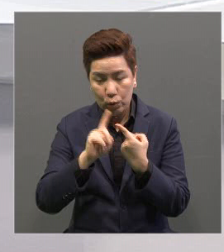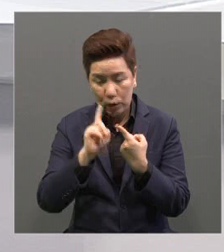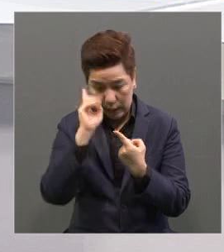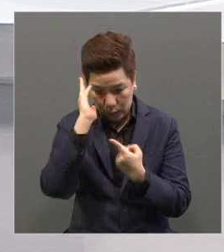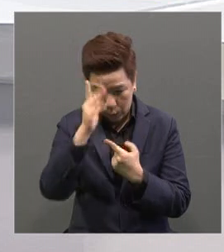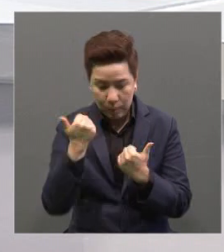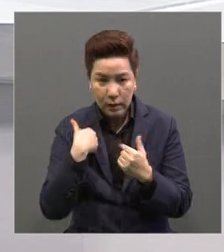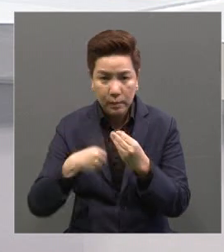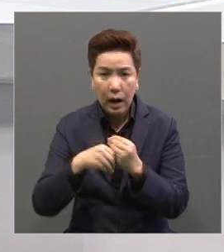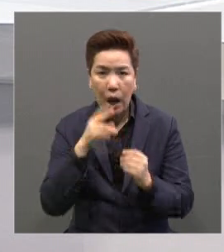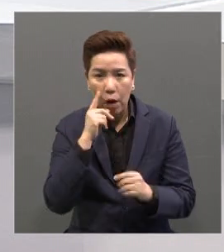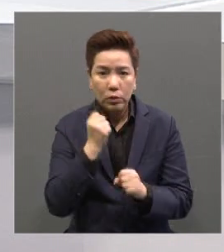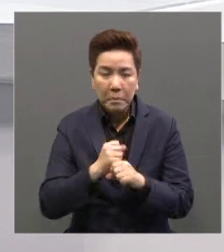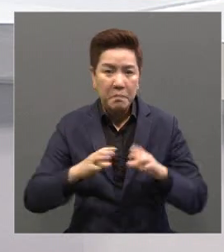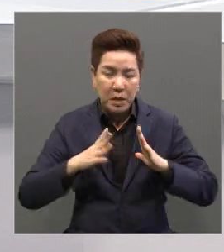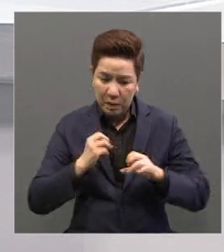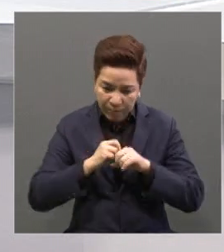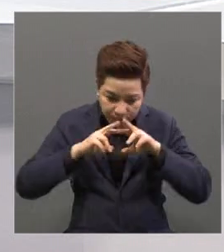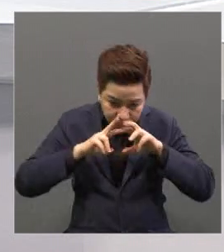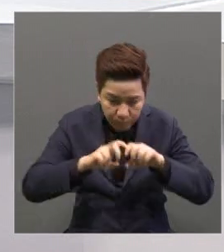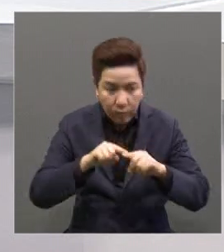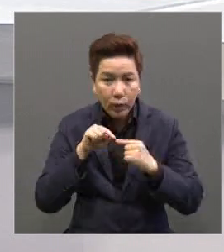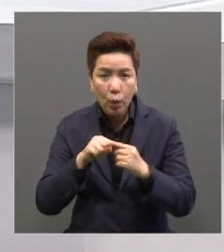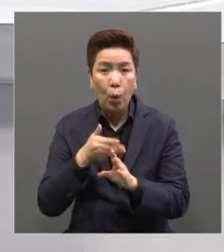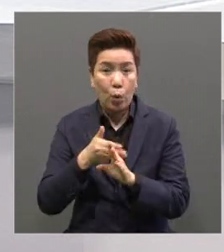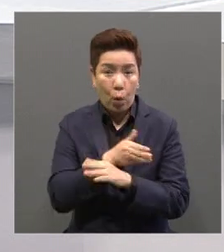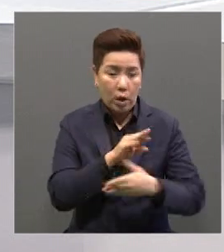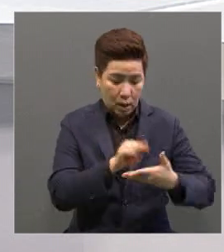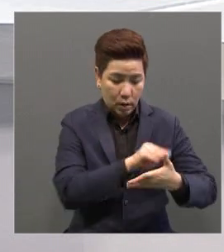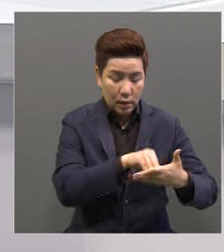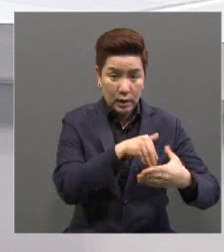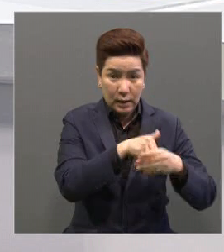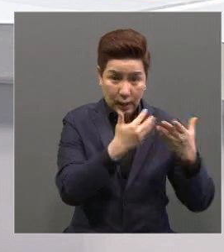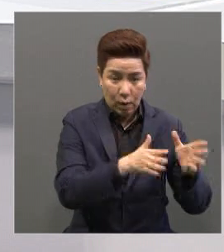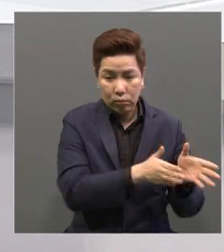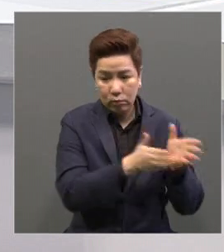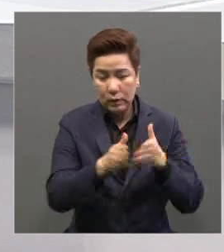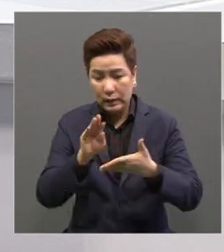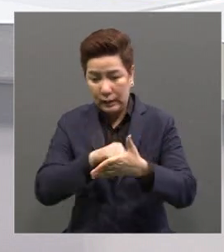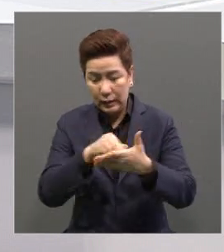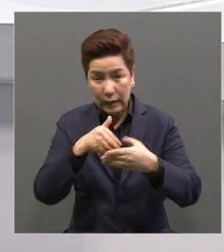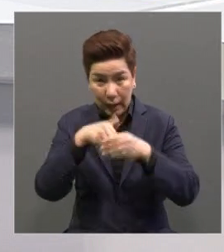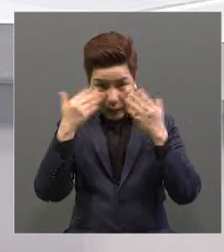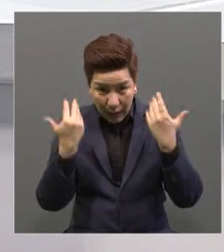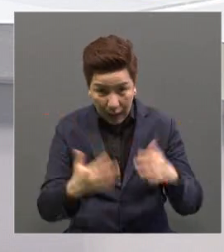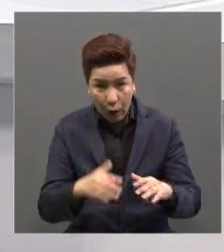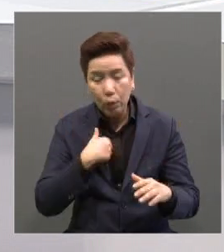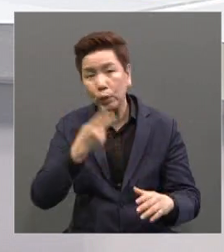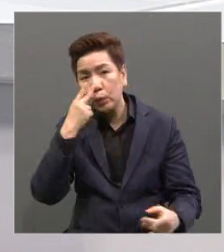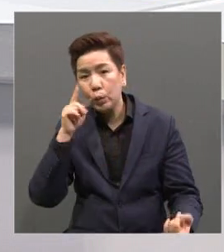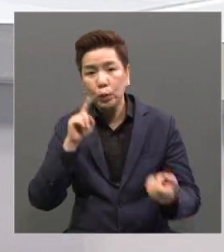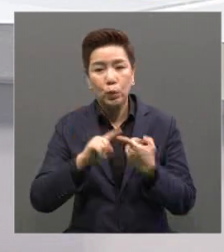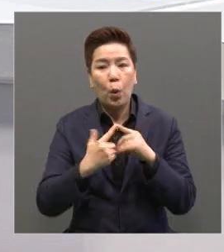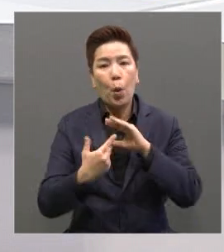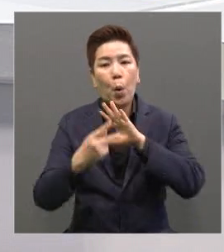ต่อเรียกว่านักข่าวไม่มีหยุดพักเลยนะตั้งแต่ก่อนเลือกตั้งแล้วฝรั่งเลือกตั้งเนี่ยนอกจากจะต้องศึกษาในเรื่องของ